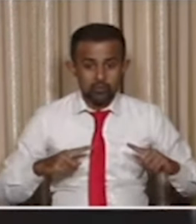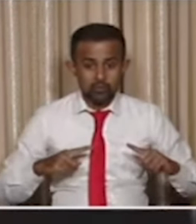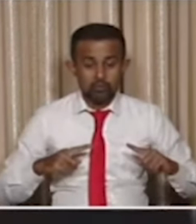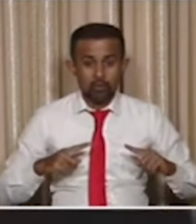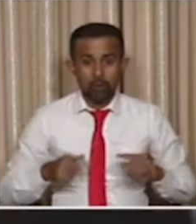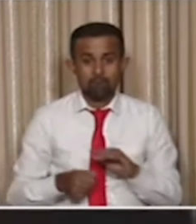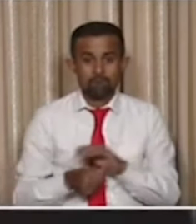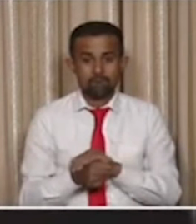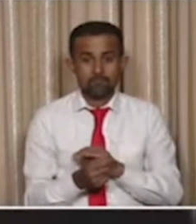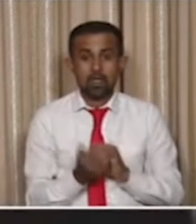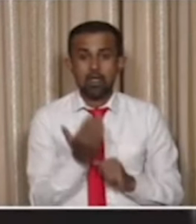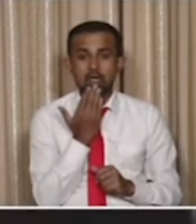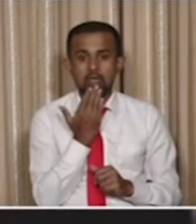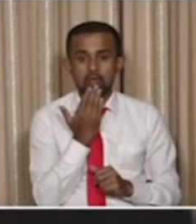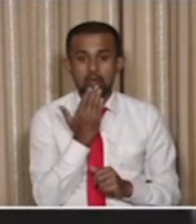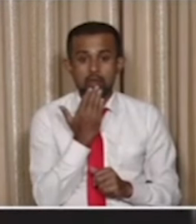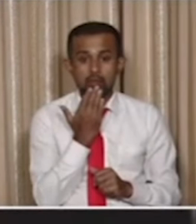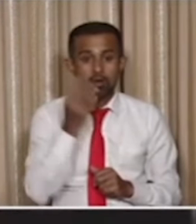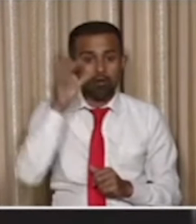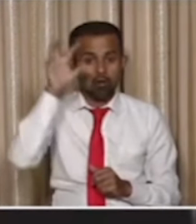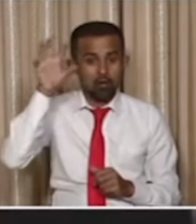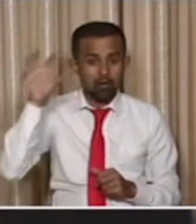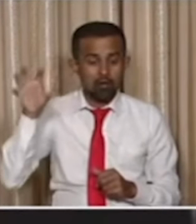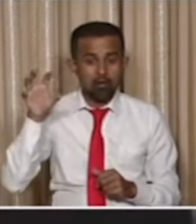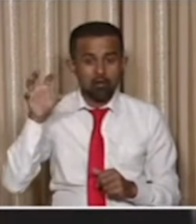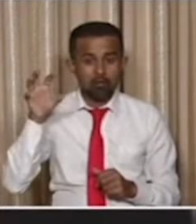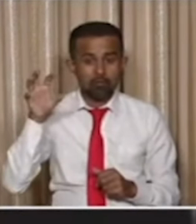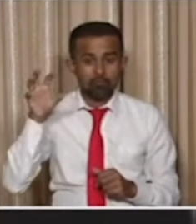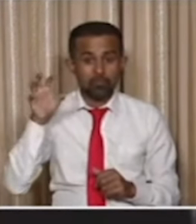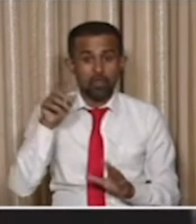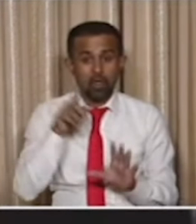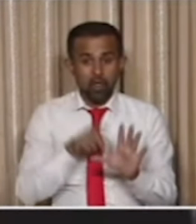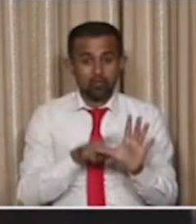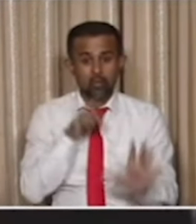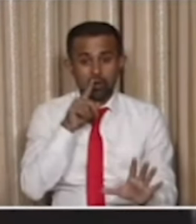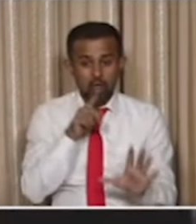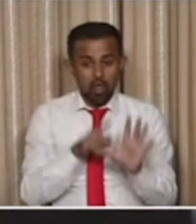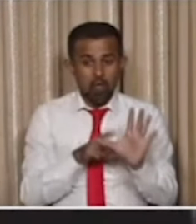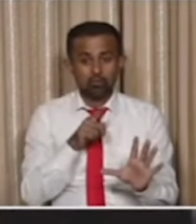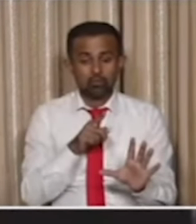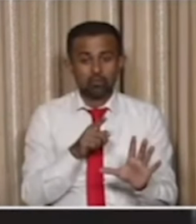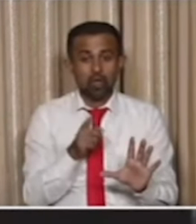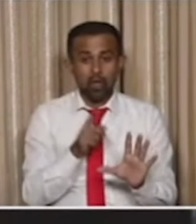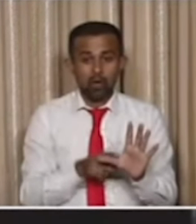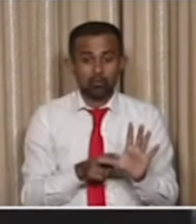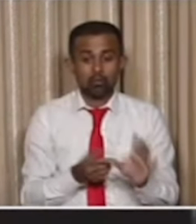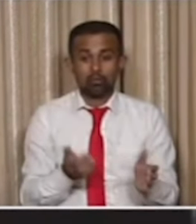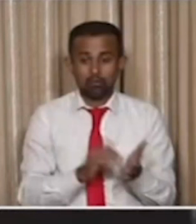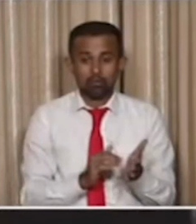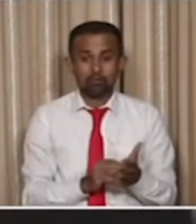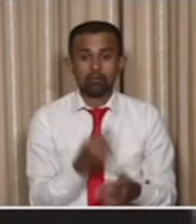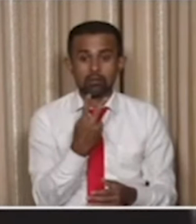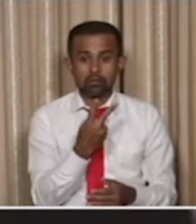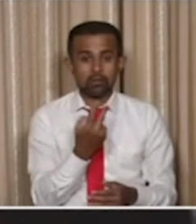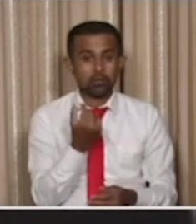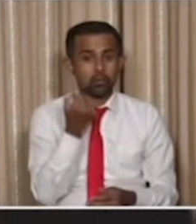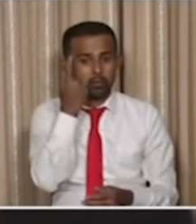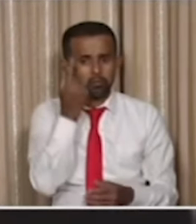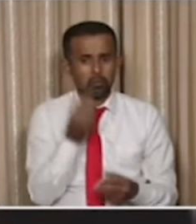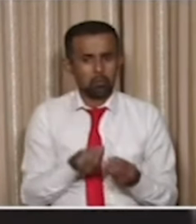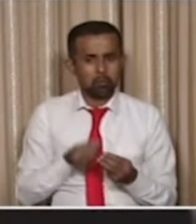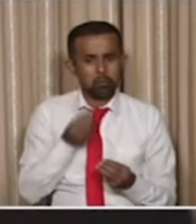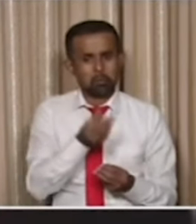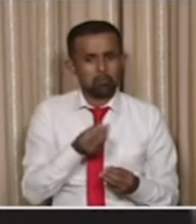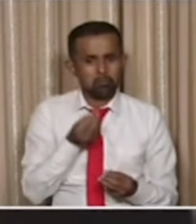මත ඇමරිකාව වැනි බලගතු රටවල් වසරක් පාසා වසරට දෙවරක් පාසා යෝජනා පිට